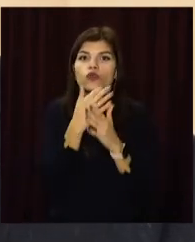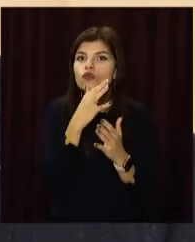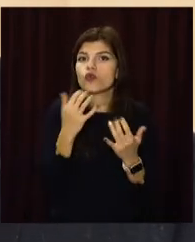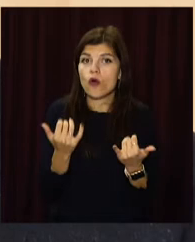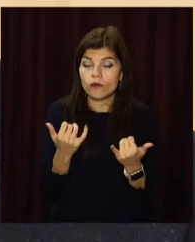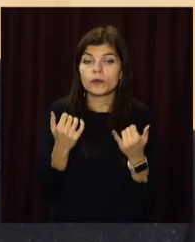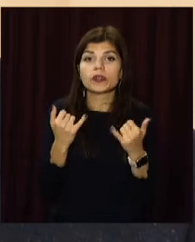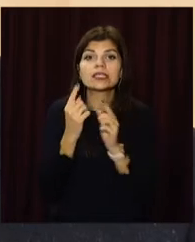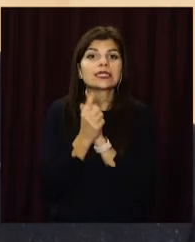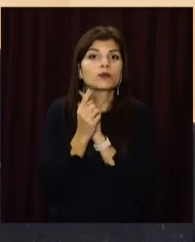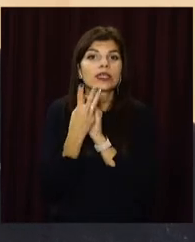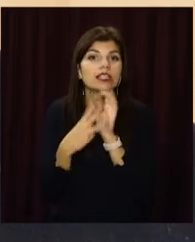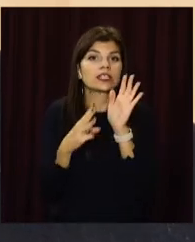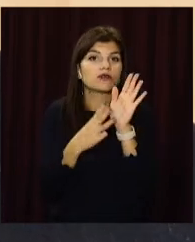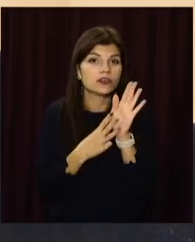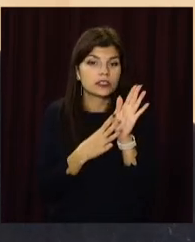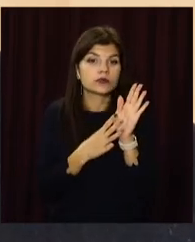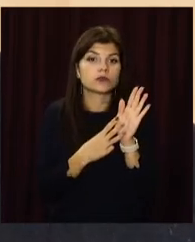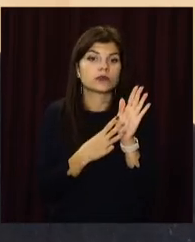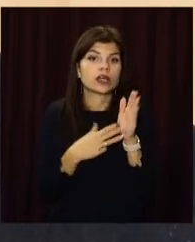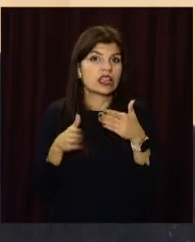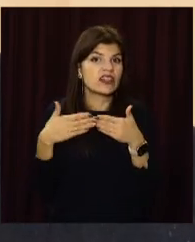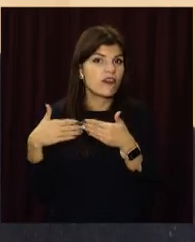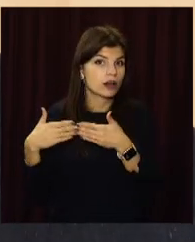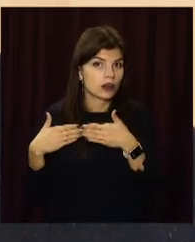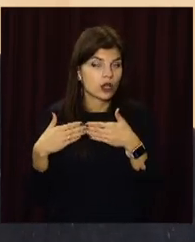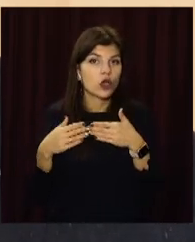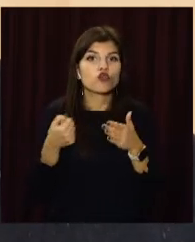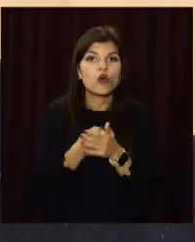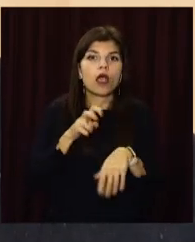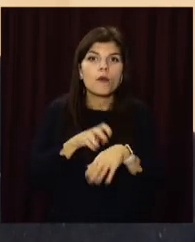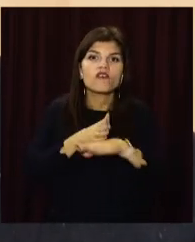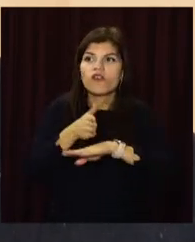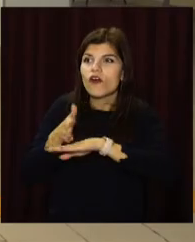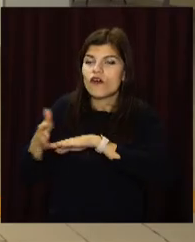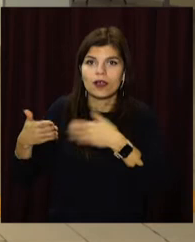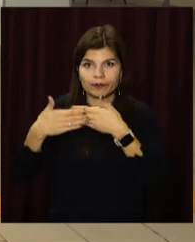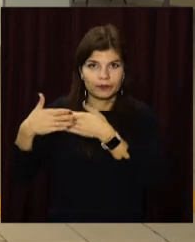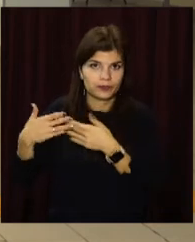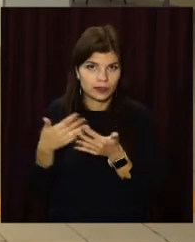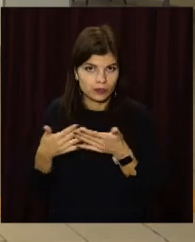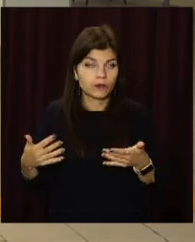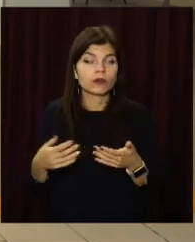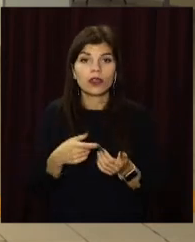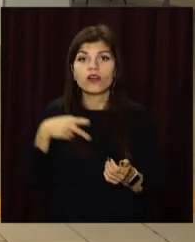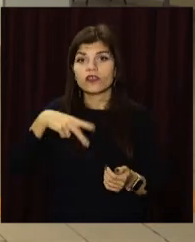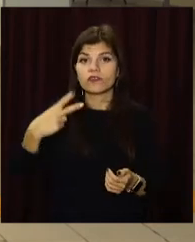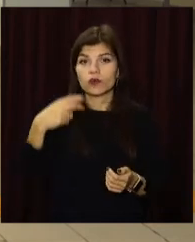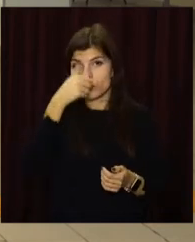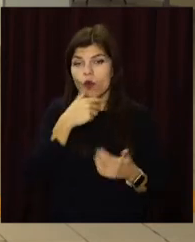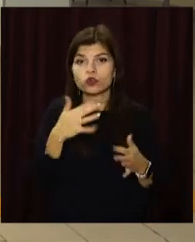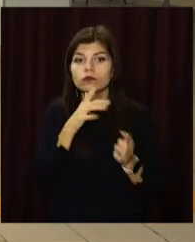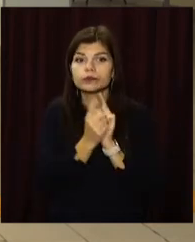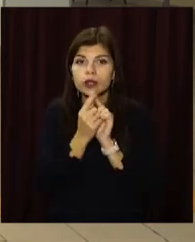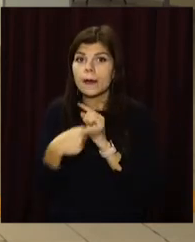замінено 38 дверей до кабінетів лікарів загальної практики. У 2020 році вже